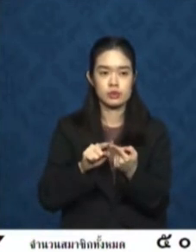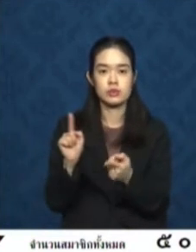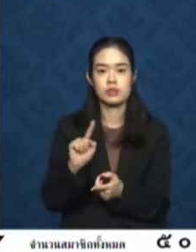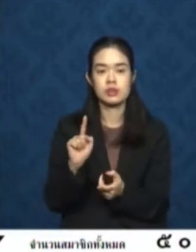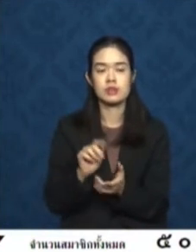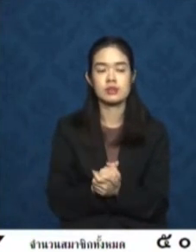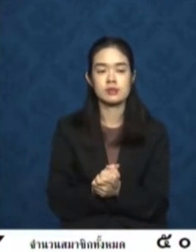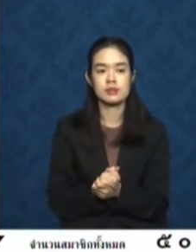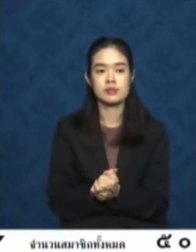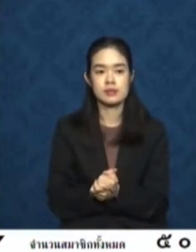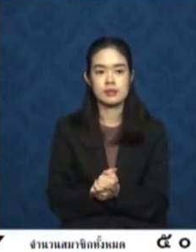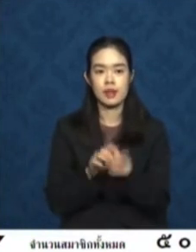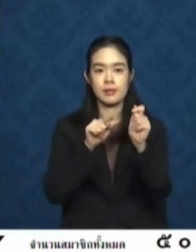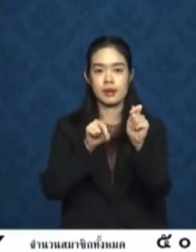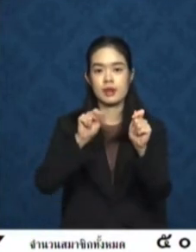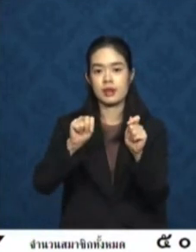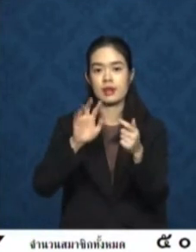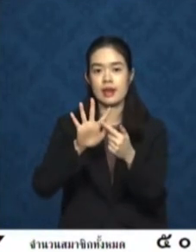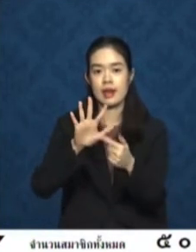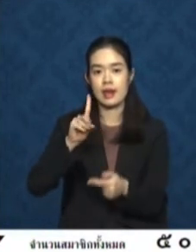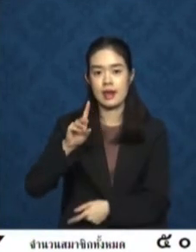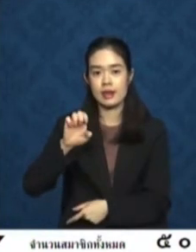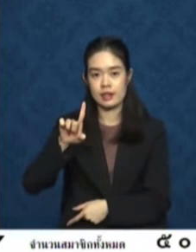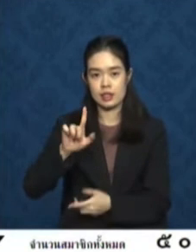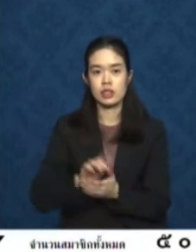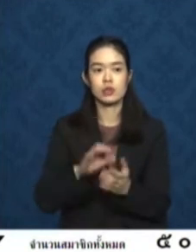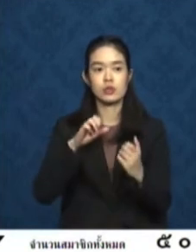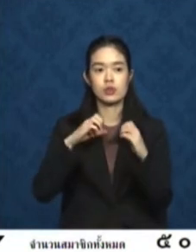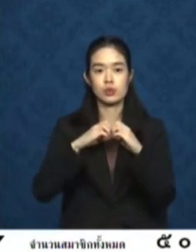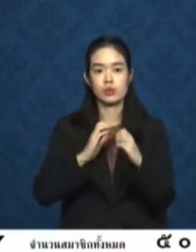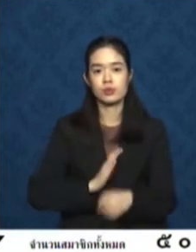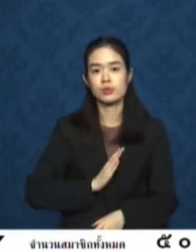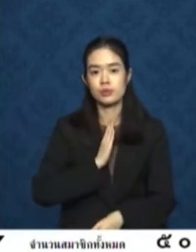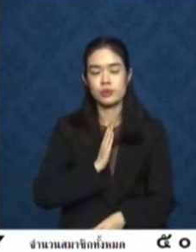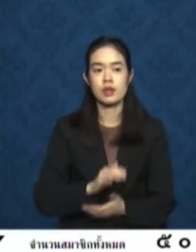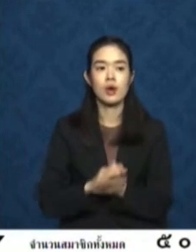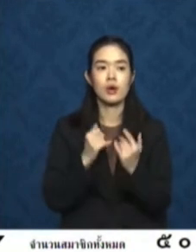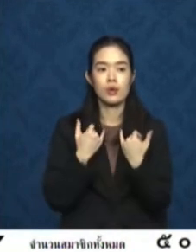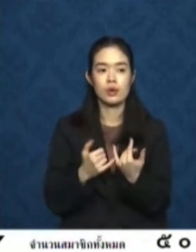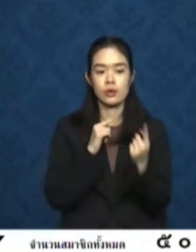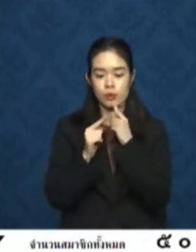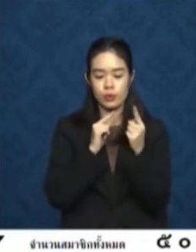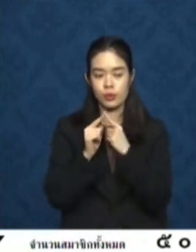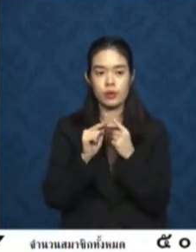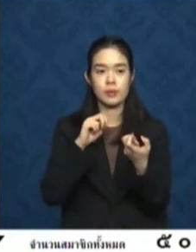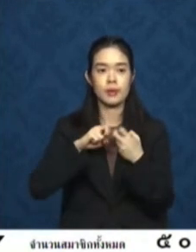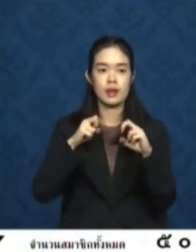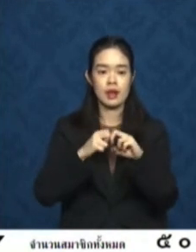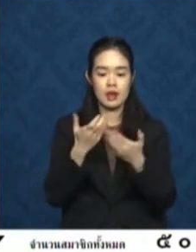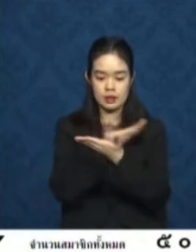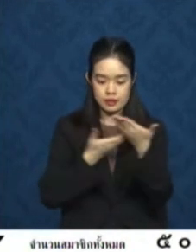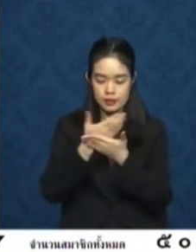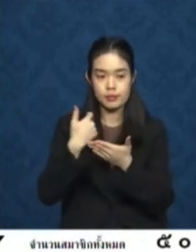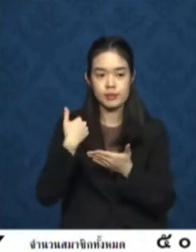อำเภอ นาดีจัหวตร์ปลจินวีเขต 3 พกภูมิใจไทยครับวันนี้ผมมเรื่องปกษา้าลือความเดวร้ประชาชนในเขตพื้